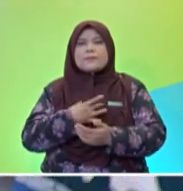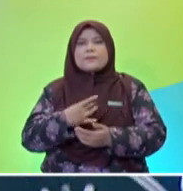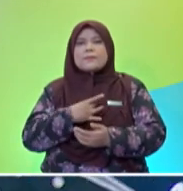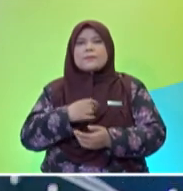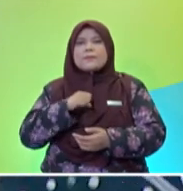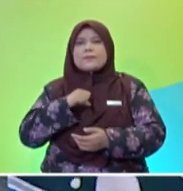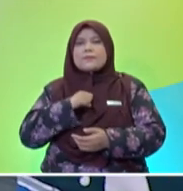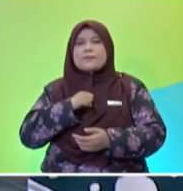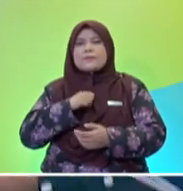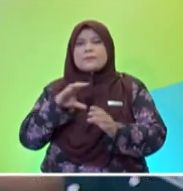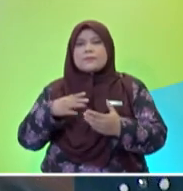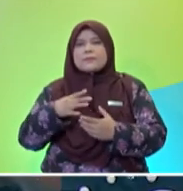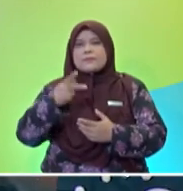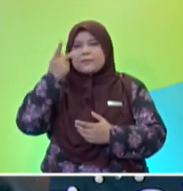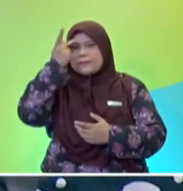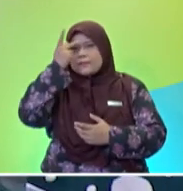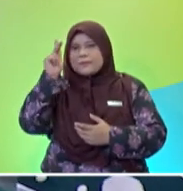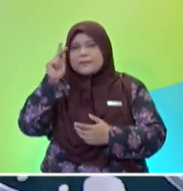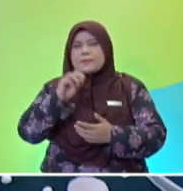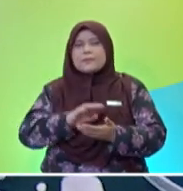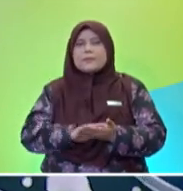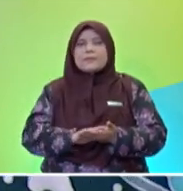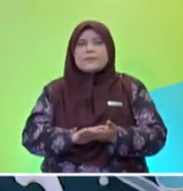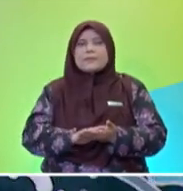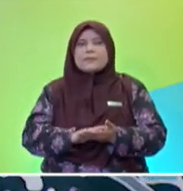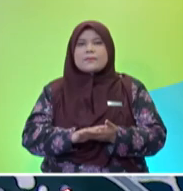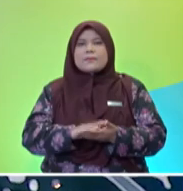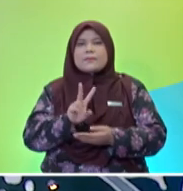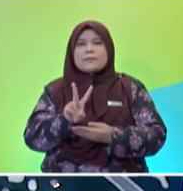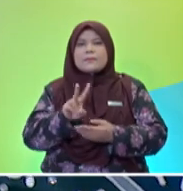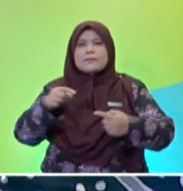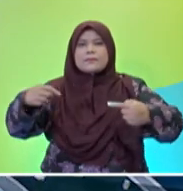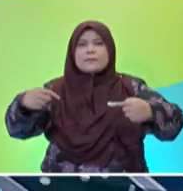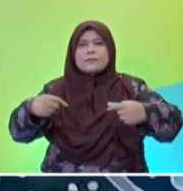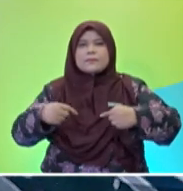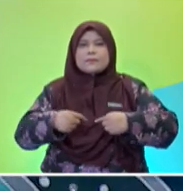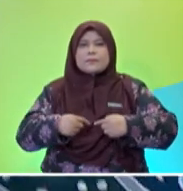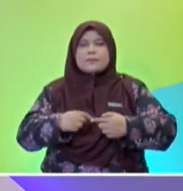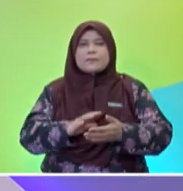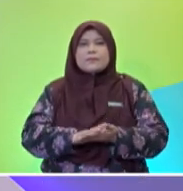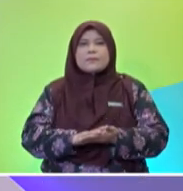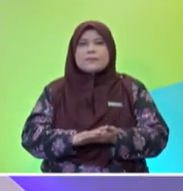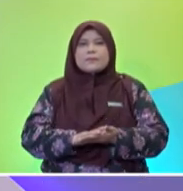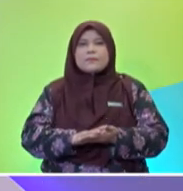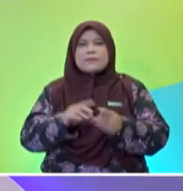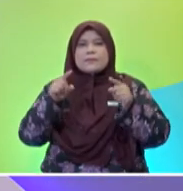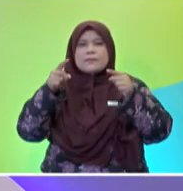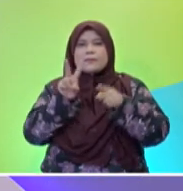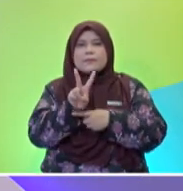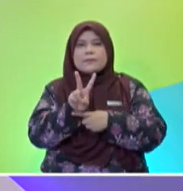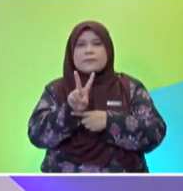sekarang udah buat bentuk V ke bawah jadi Mira boleh buat bentuk